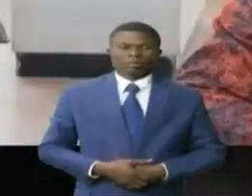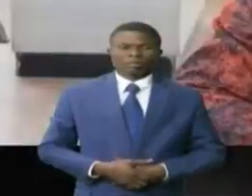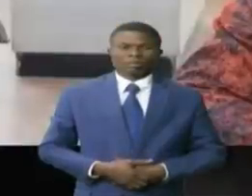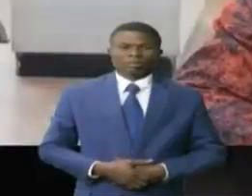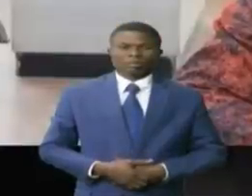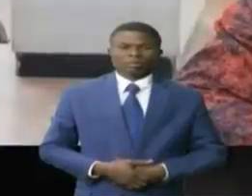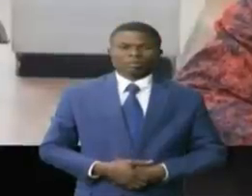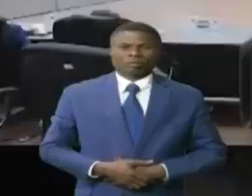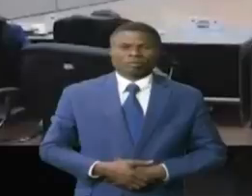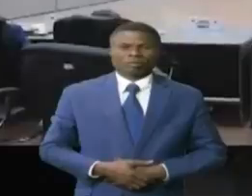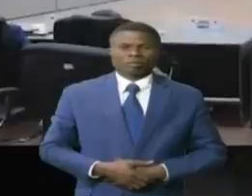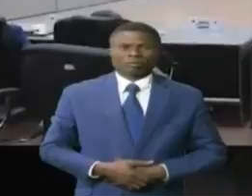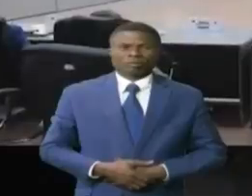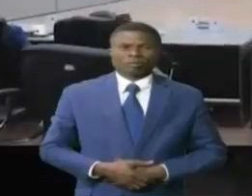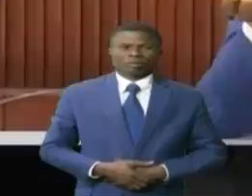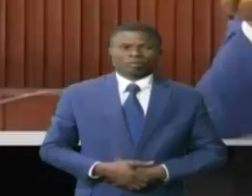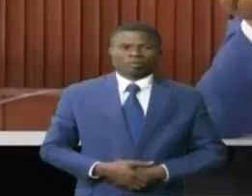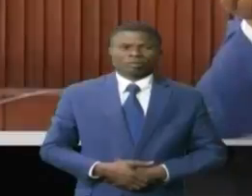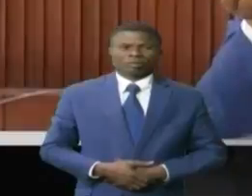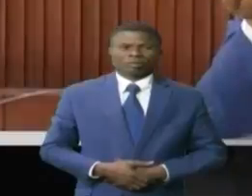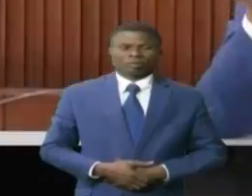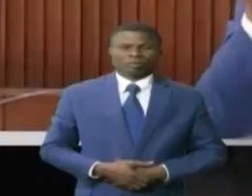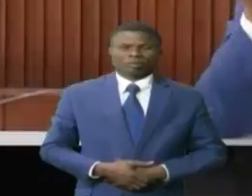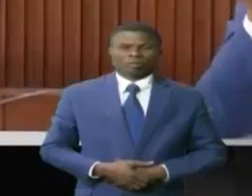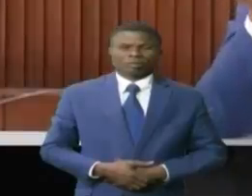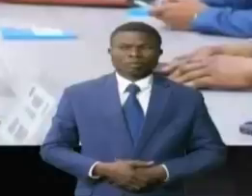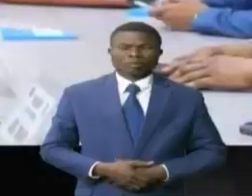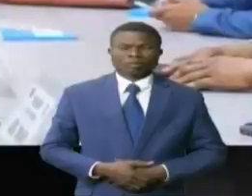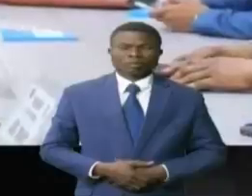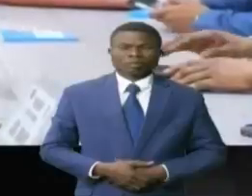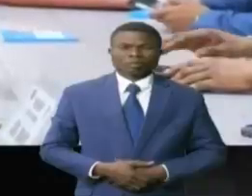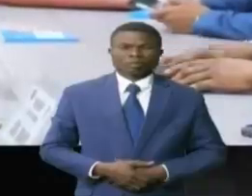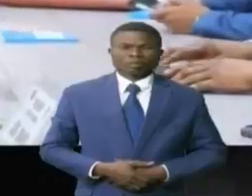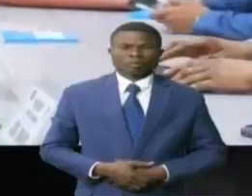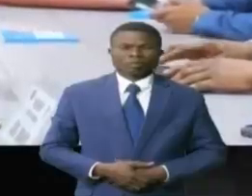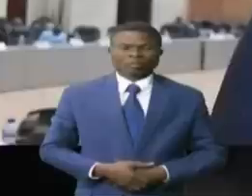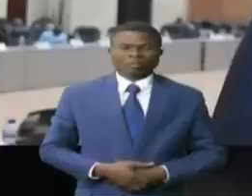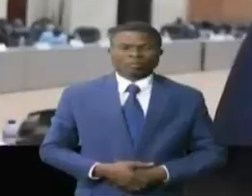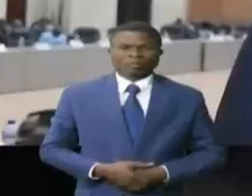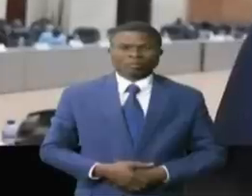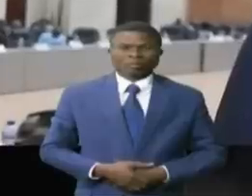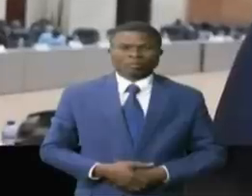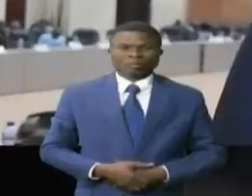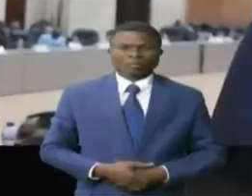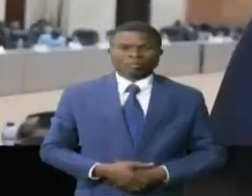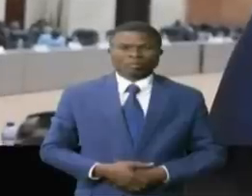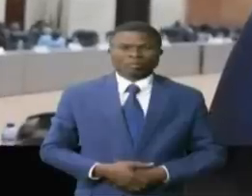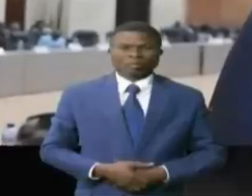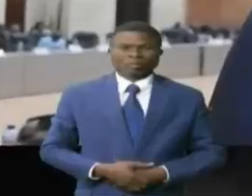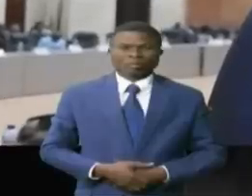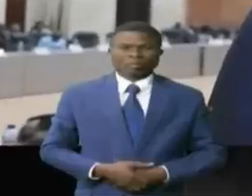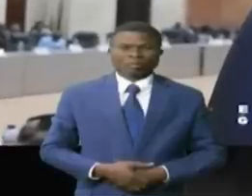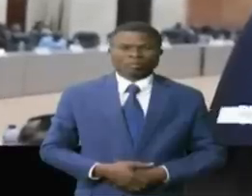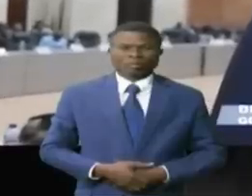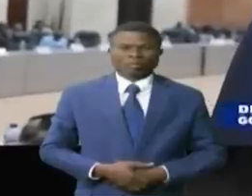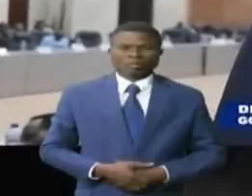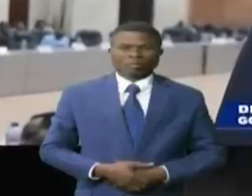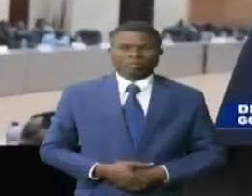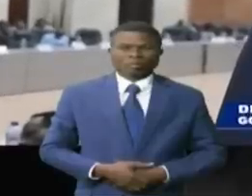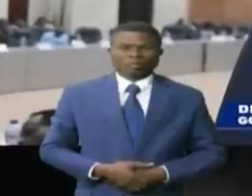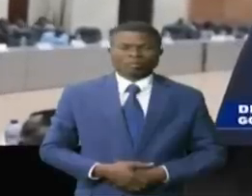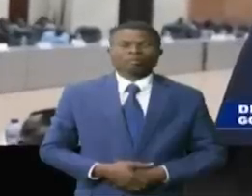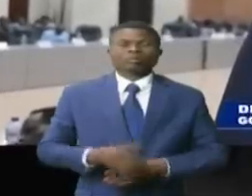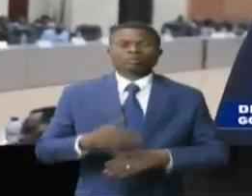provinces et président des assemblées provinciales, avant leur retour dans leurs provinces respectives. Une très bonne impression, après